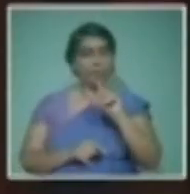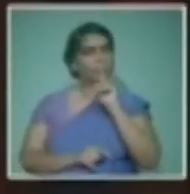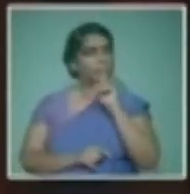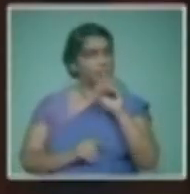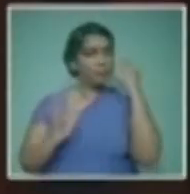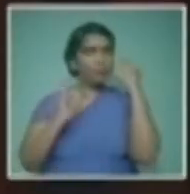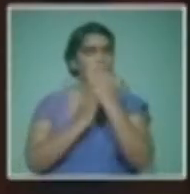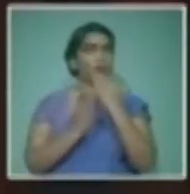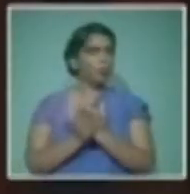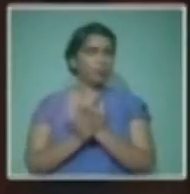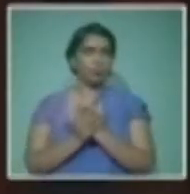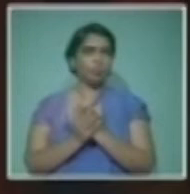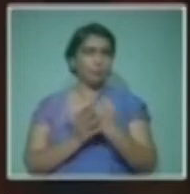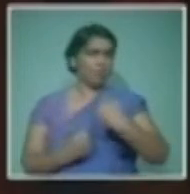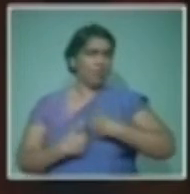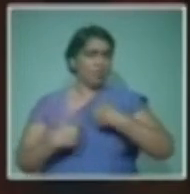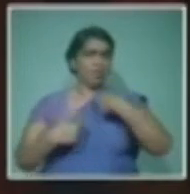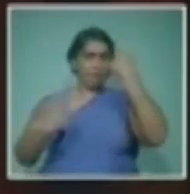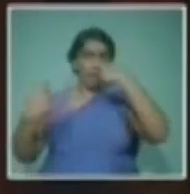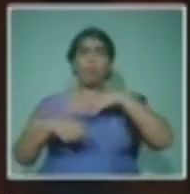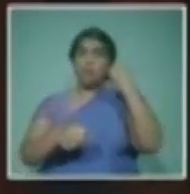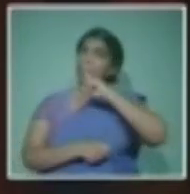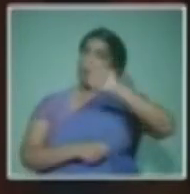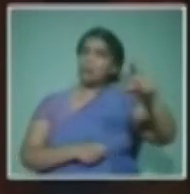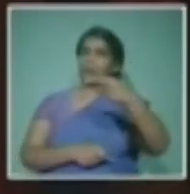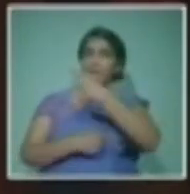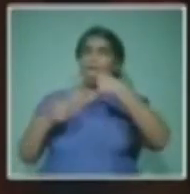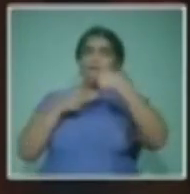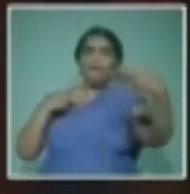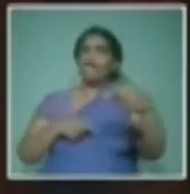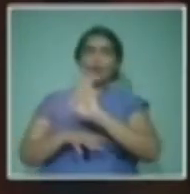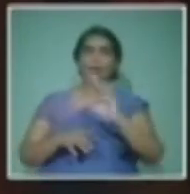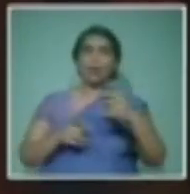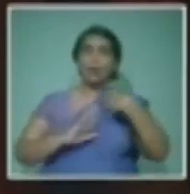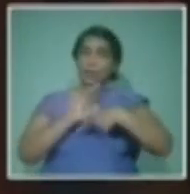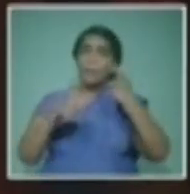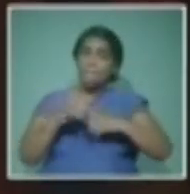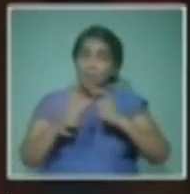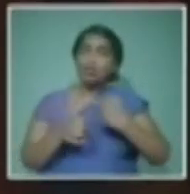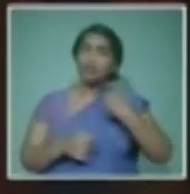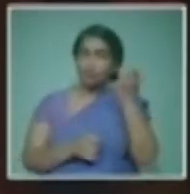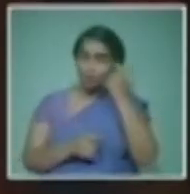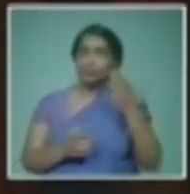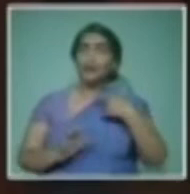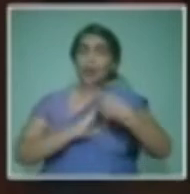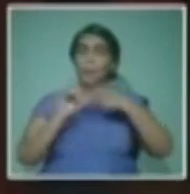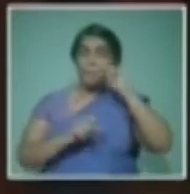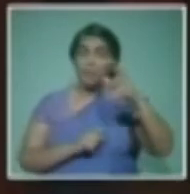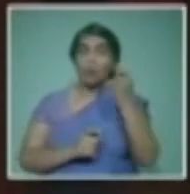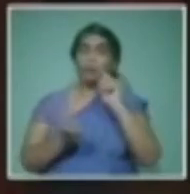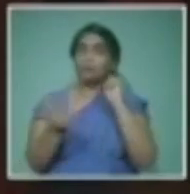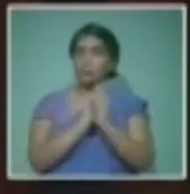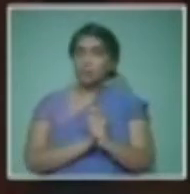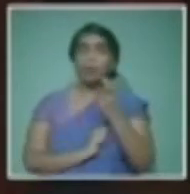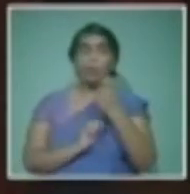කරපු කාරණාව අපේ පැත්තට කියන්න බයි ජයදාස රාජපක්ෂ මැතිතුමා ඒක ආණ්ඩු පක්ෂයට කියන්න මේ රටේ ප්‍රශ්න අපිට තේරෙනවා මේ රටේ මිනිස්සු බලාපොරොත්තු වෙන එකක් ආර්ථික ප්‍රතිසංස්කරණ මේ